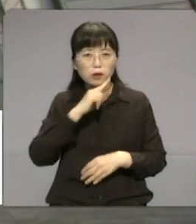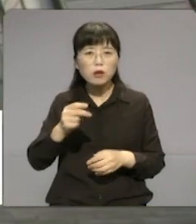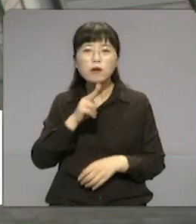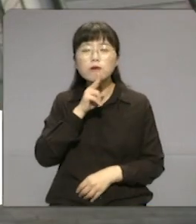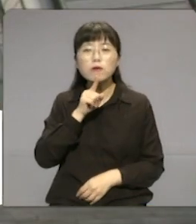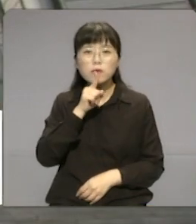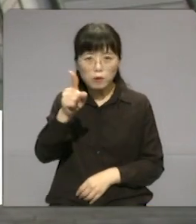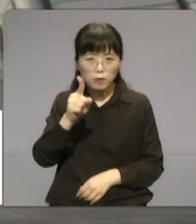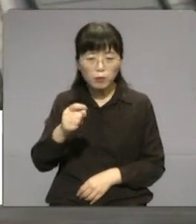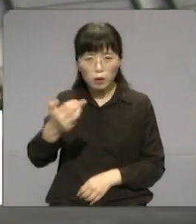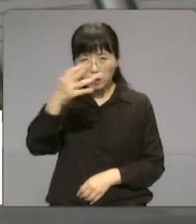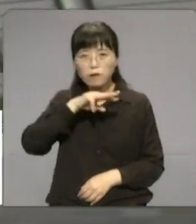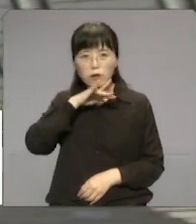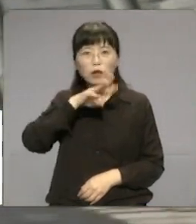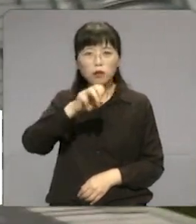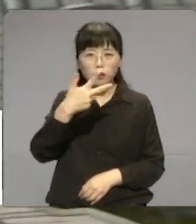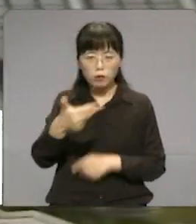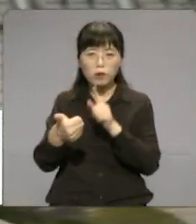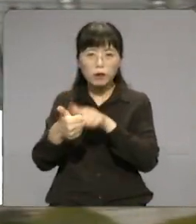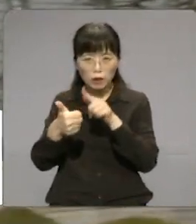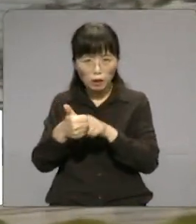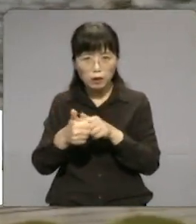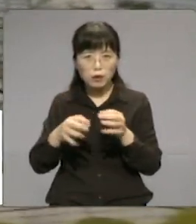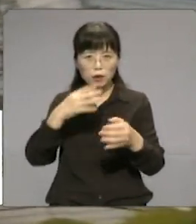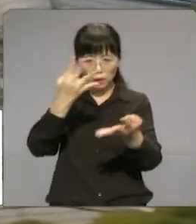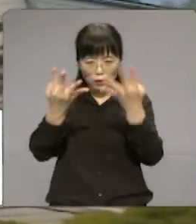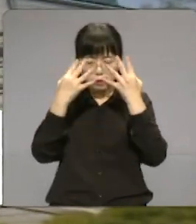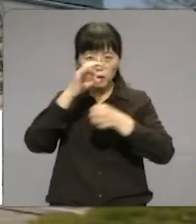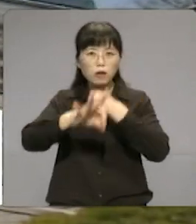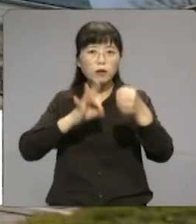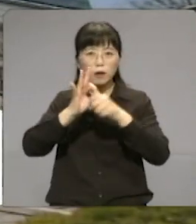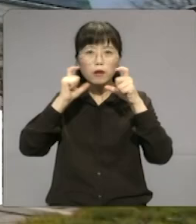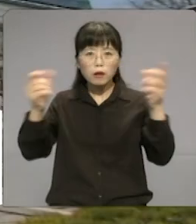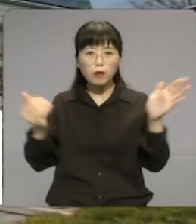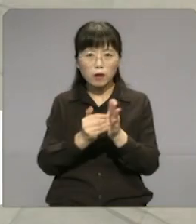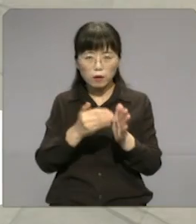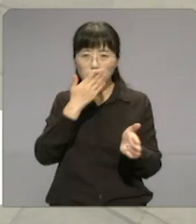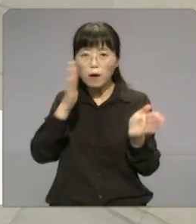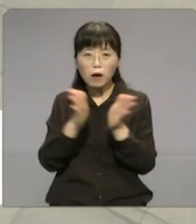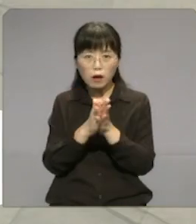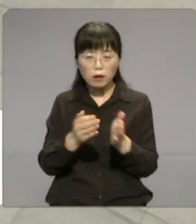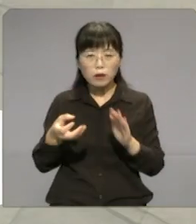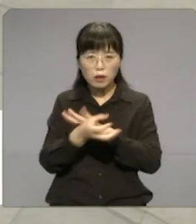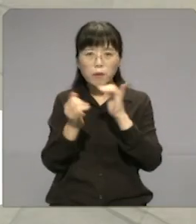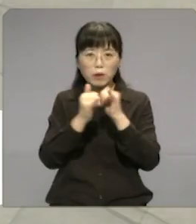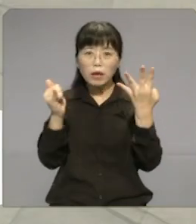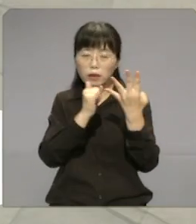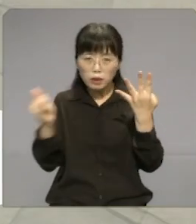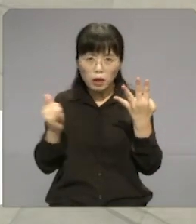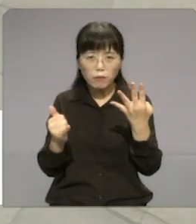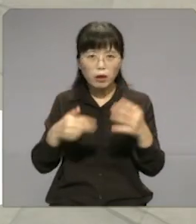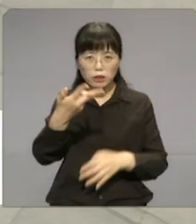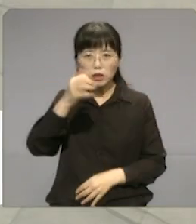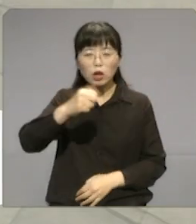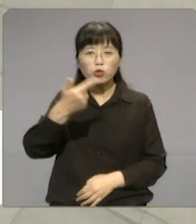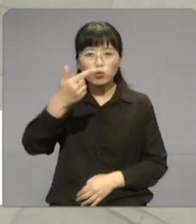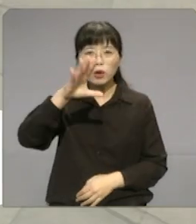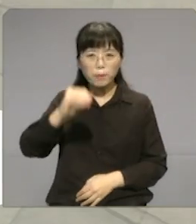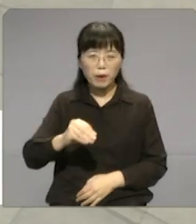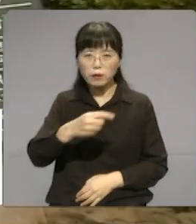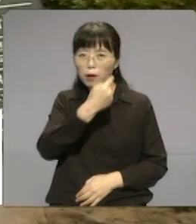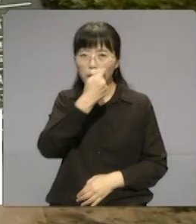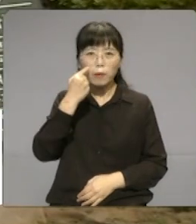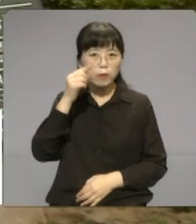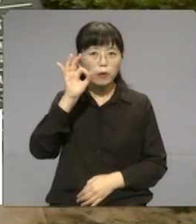기소된 37살 최모 씨에게 징역 10년을 선고했습니다. 최 씨와 공모해 세입자 4명에게서 7억 6천만 원의